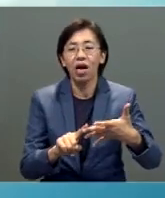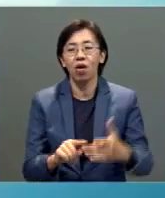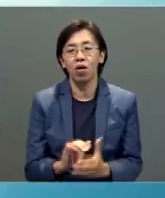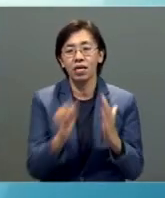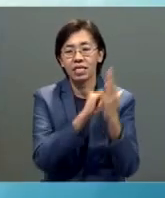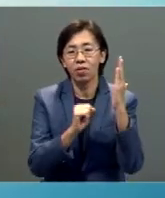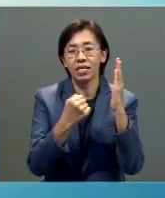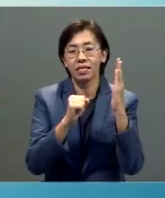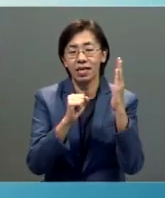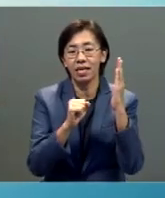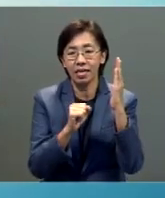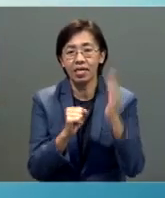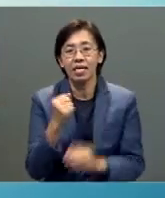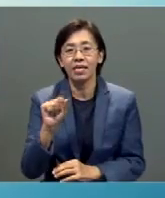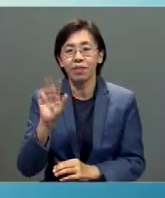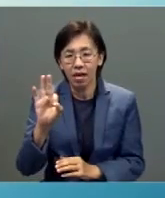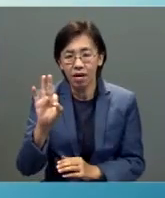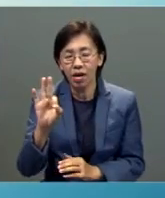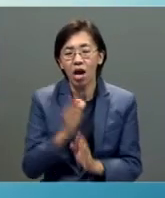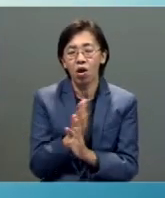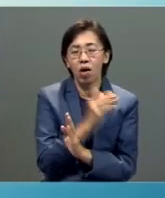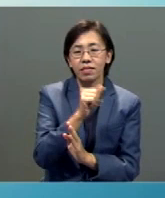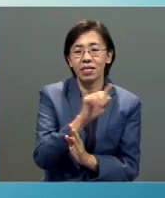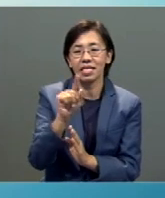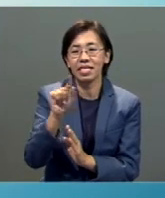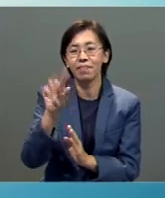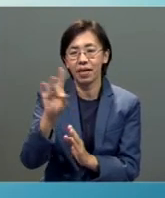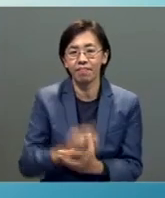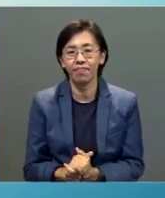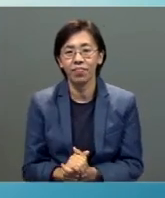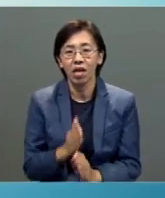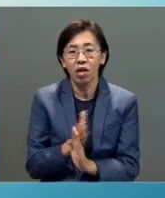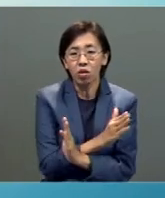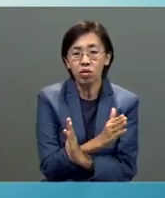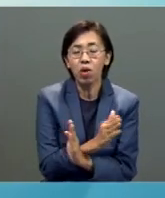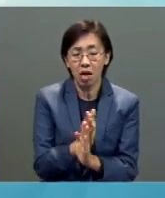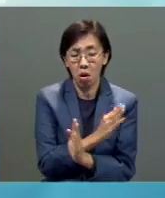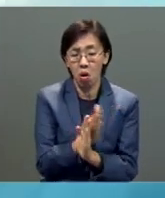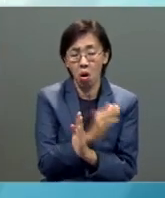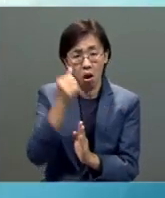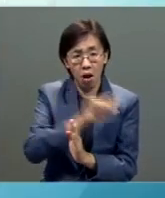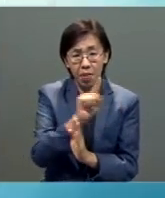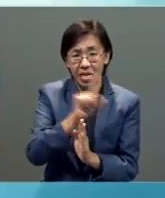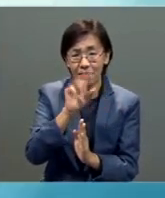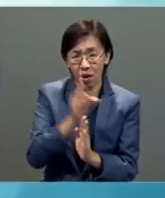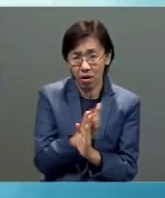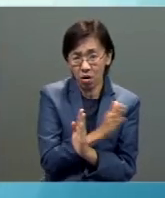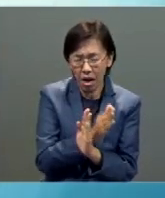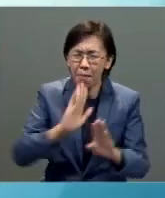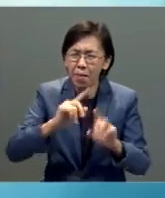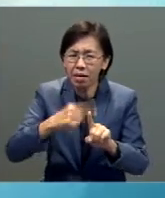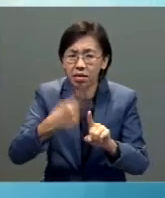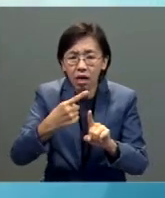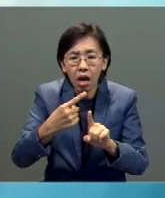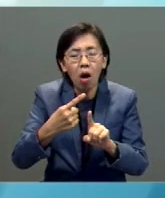จังหวัดนะครับส่วนสีเขียวนั้นไม่มีรายงานในช่วง28วันที่ผ่านมาหมายถึงเกือบเดือนนึงเนี่ยไม่มีเลยนะ